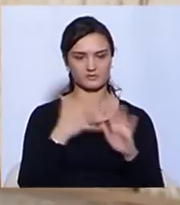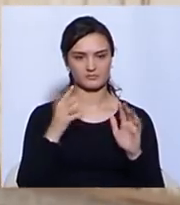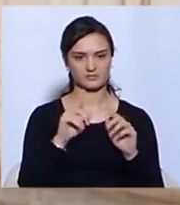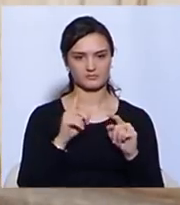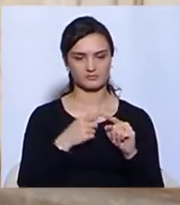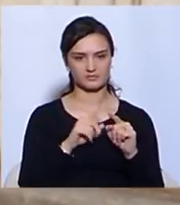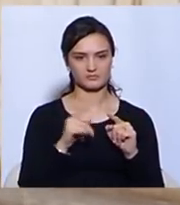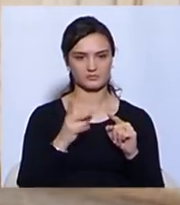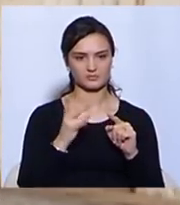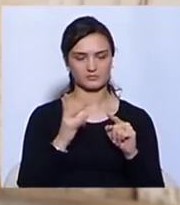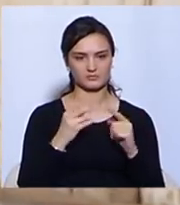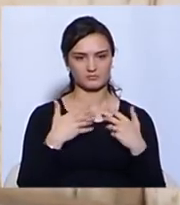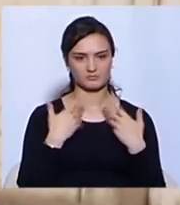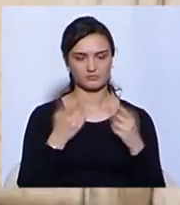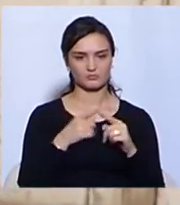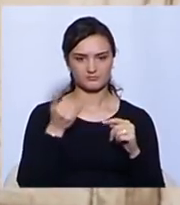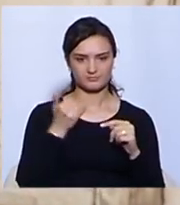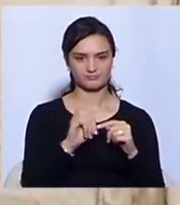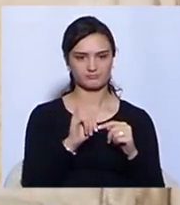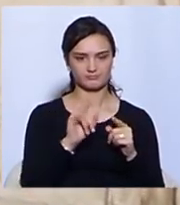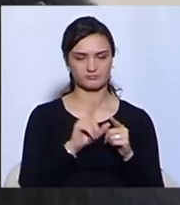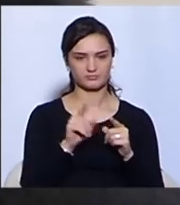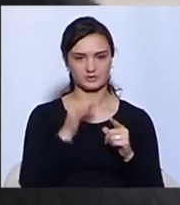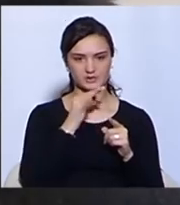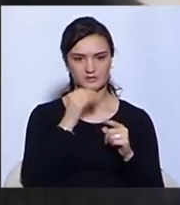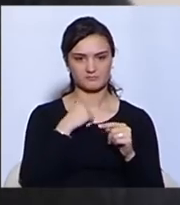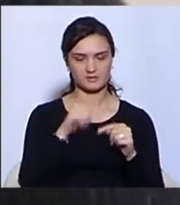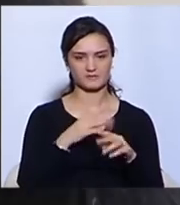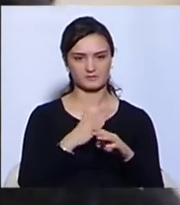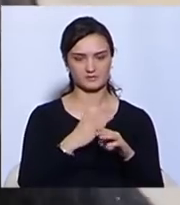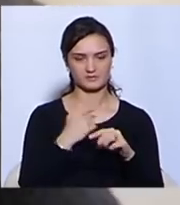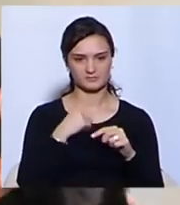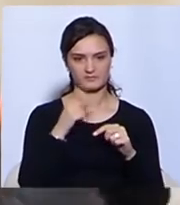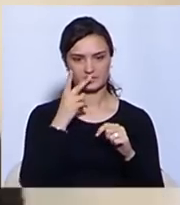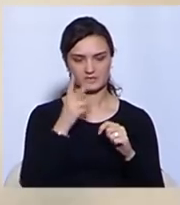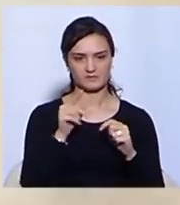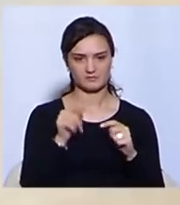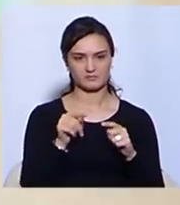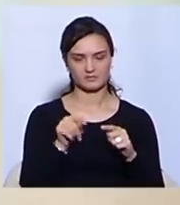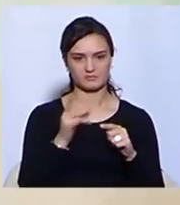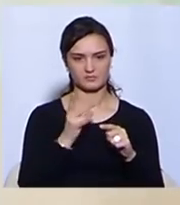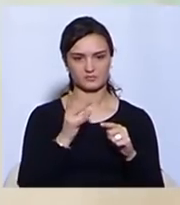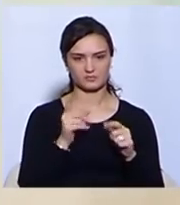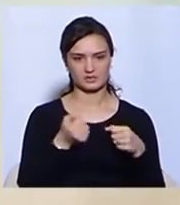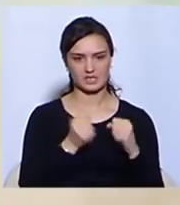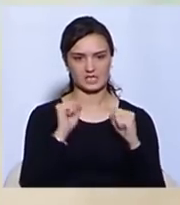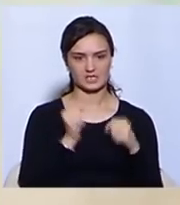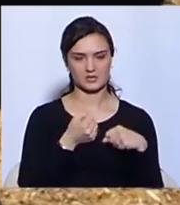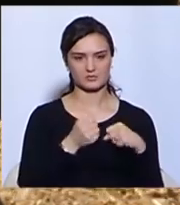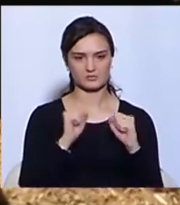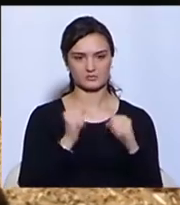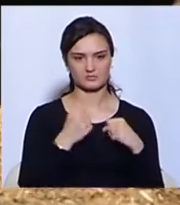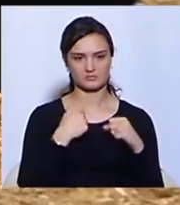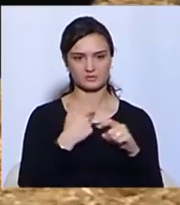რომ აი ამით უნდა გამომეხატა ის, რომ სანამ მე აქ ვარ და სანამ მე ვხედავ ამას, ამან უნდა იქანაოს. და